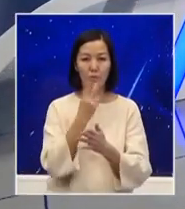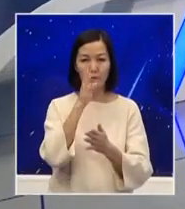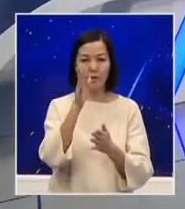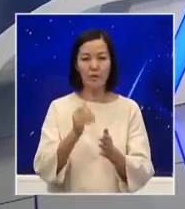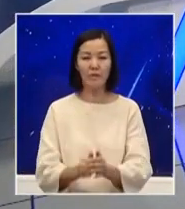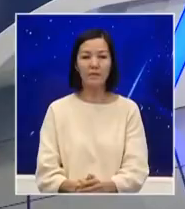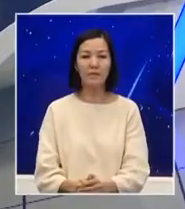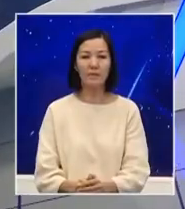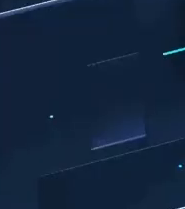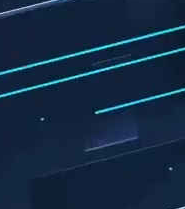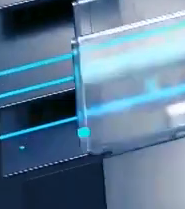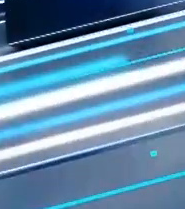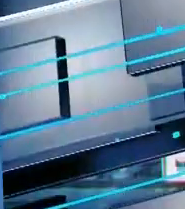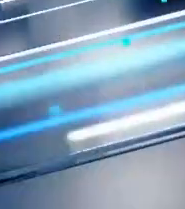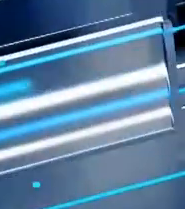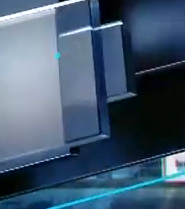көретіндеріңіз.